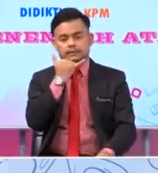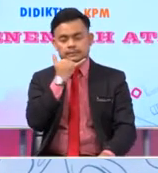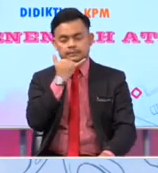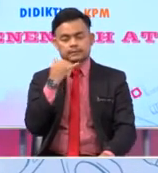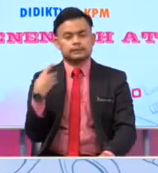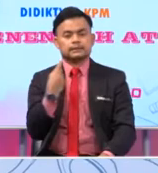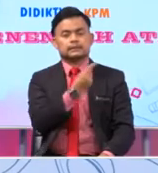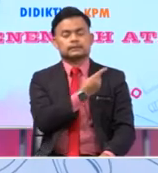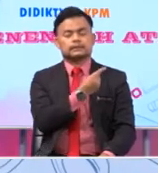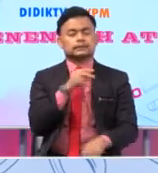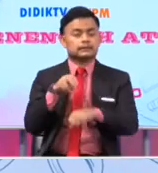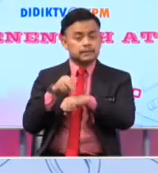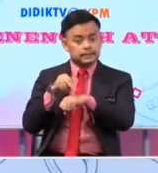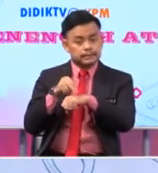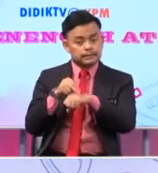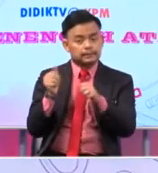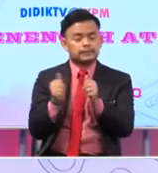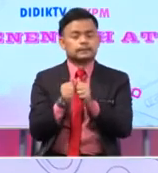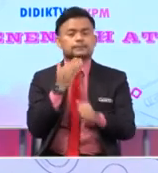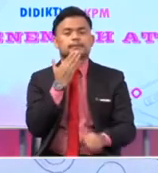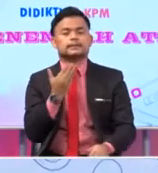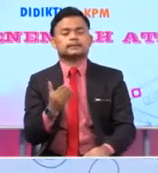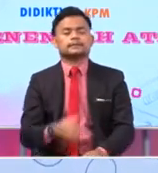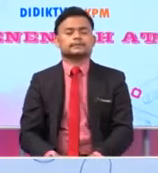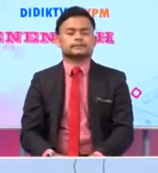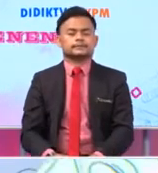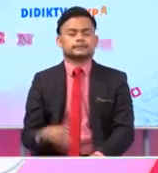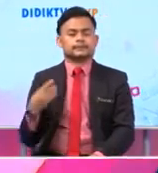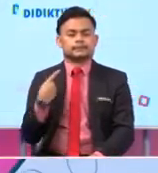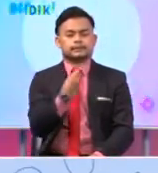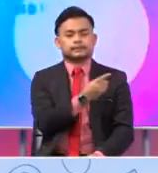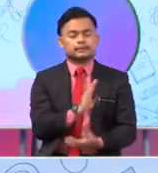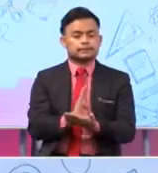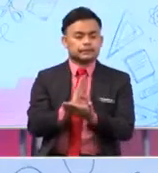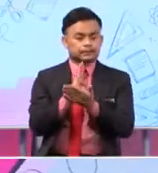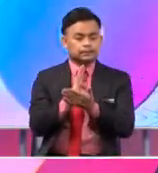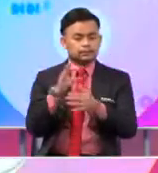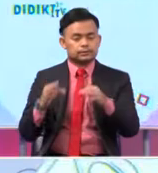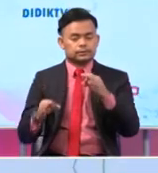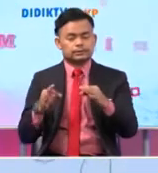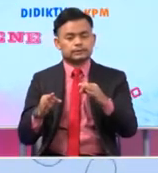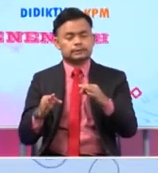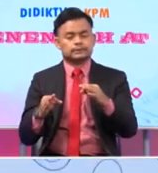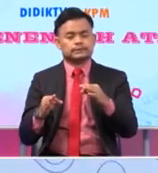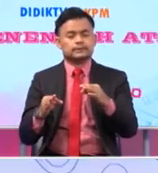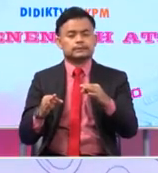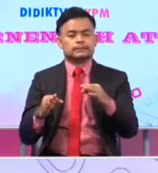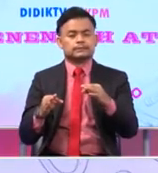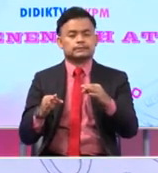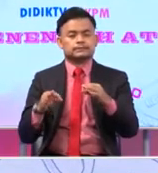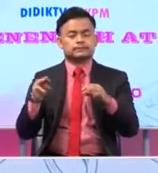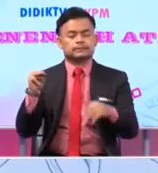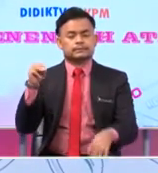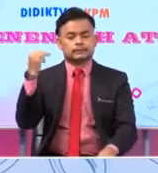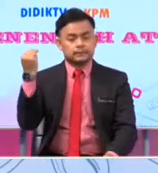kawakita secara baik dia banyak kedua kita membantu kawan kita kalau mereka berada di dalam kesusahan